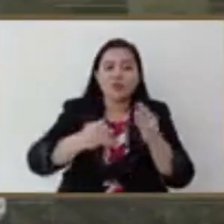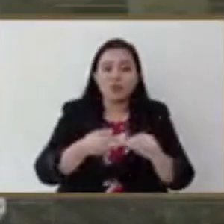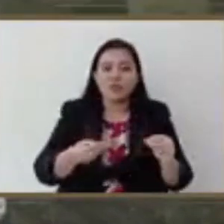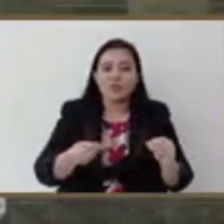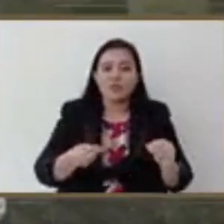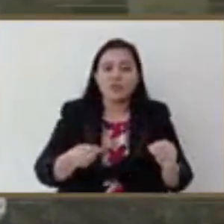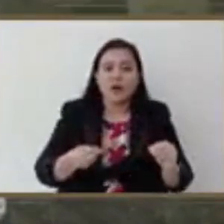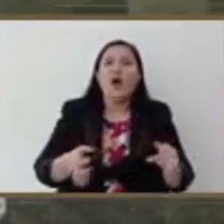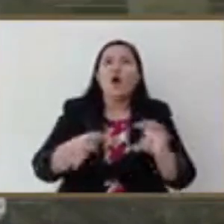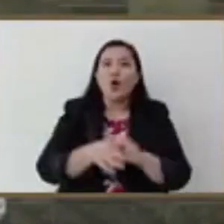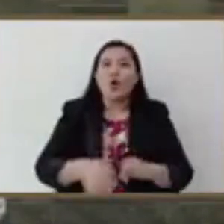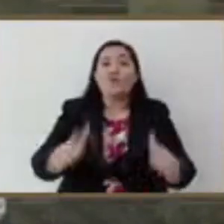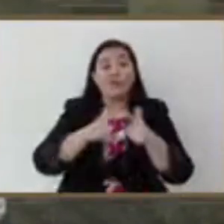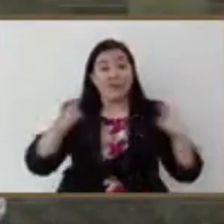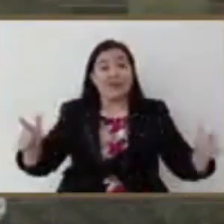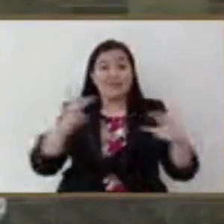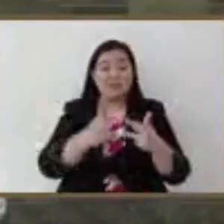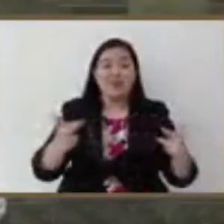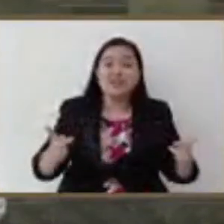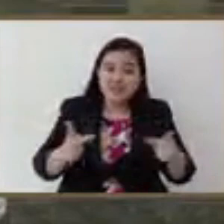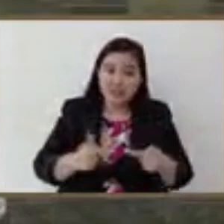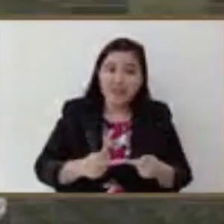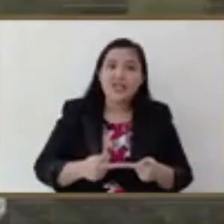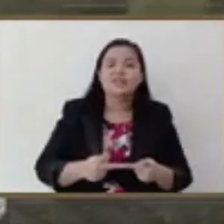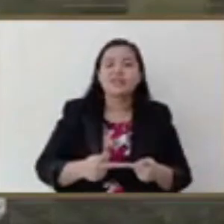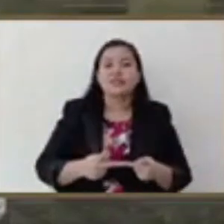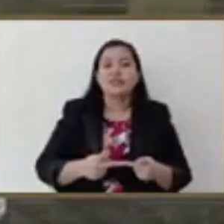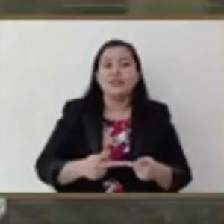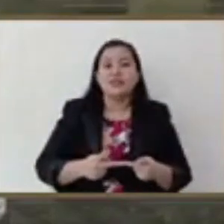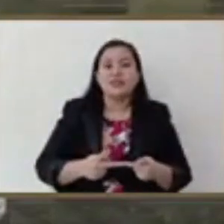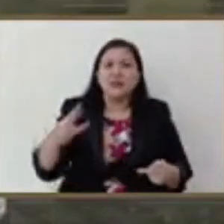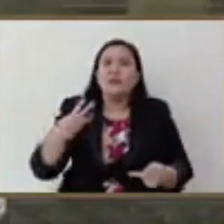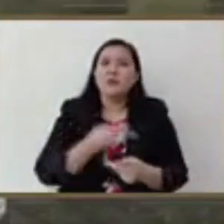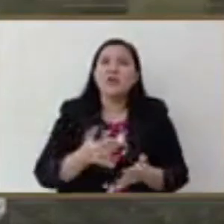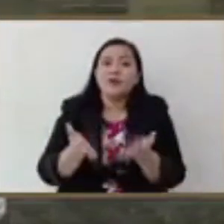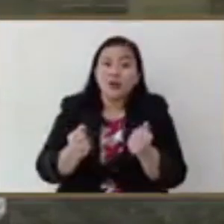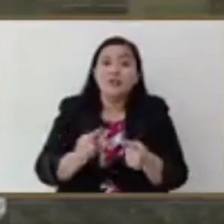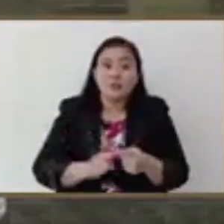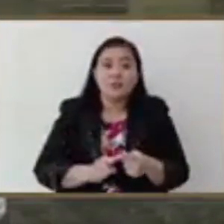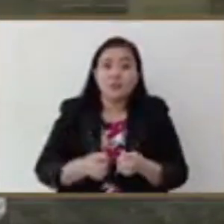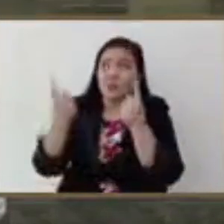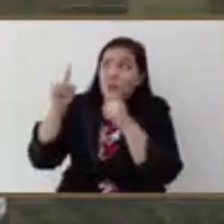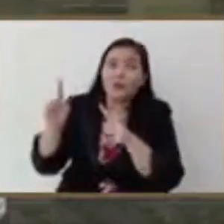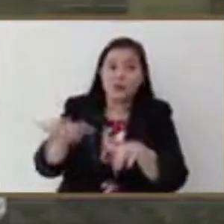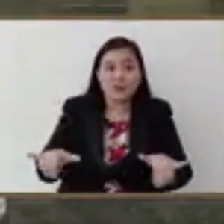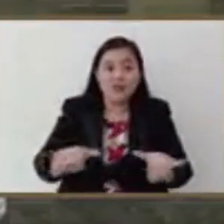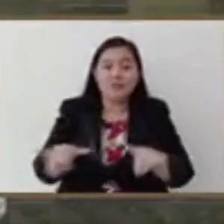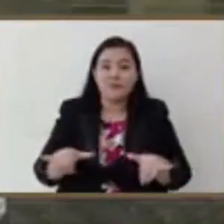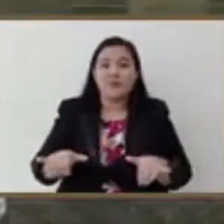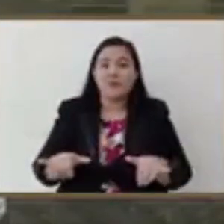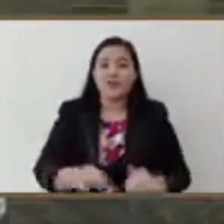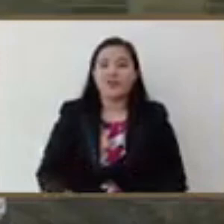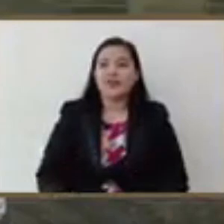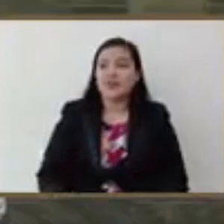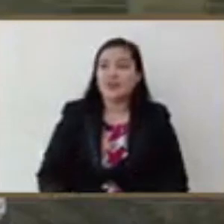yun? Alam mo, pwede ka makarating doon kahit wala kang gastos. Saan ba yun? Alam mo, pwede ka makapunta doon kahit, you know,